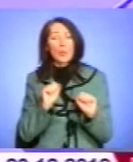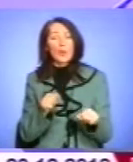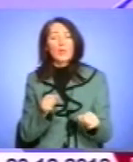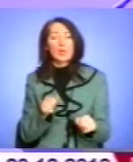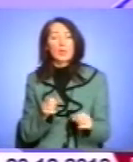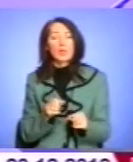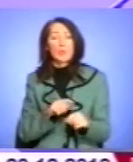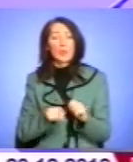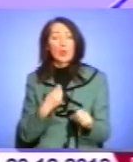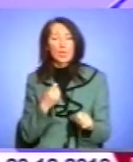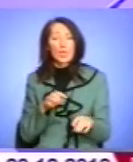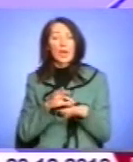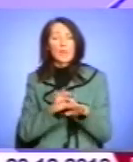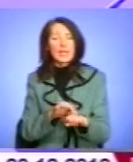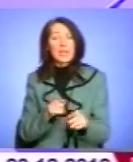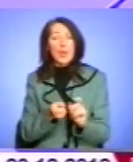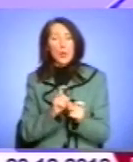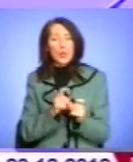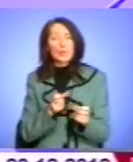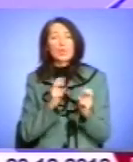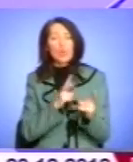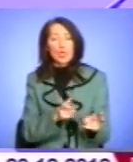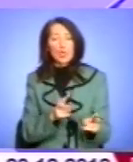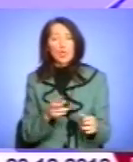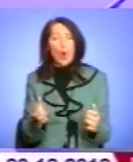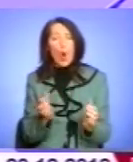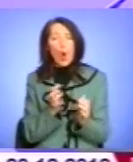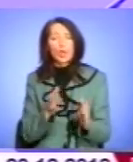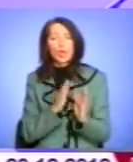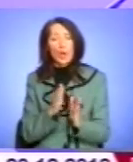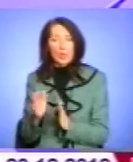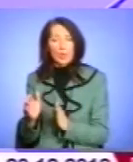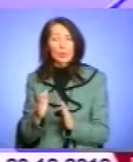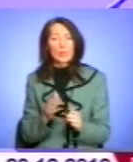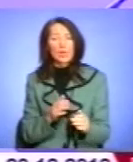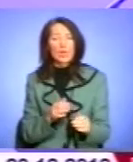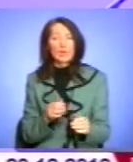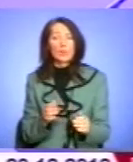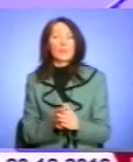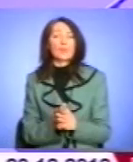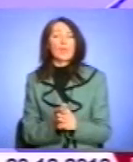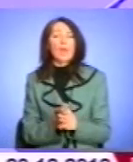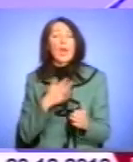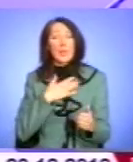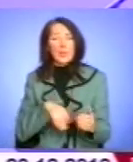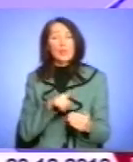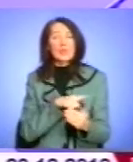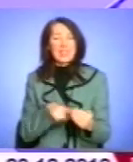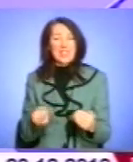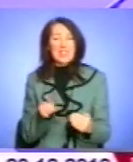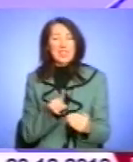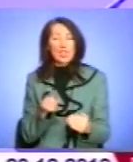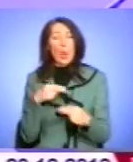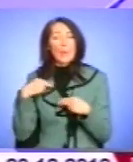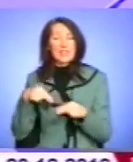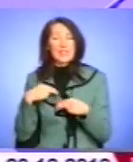зі злочинністю, охорона громадського порядку, забезпечення громадської безпеки. Приємно відзначити, що